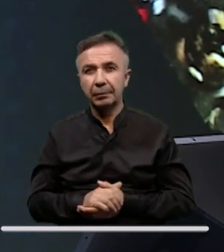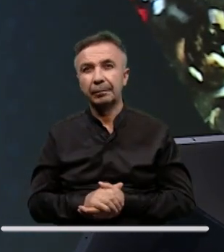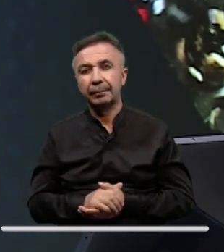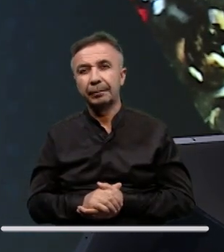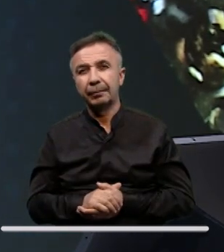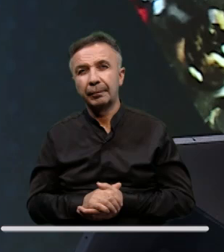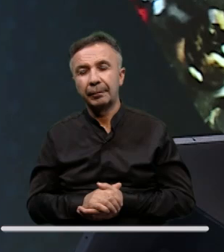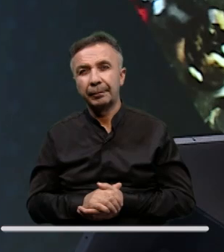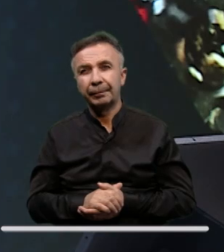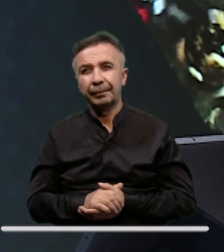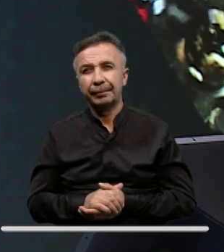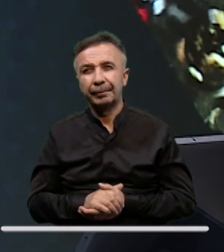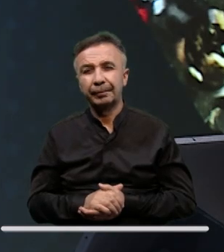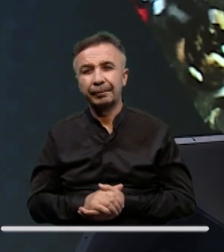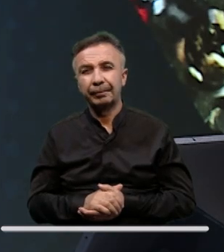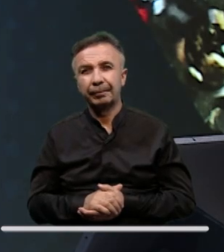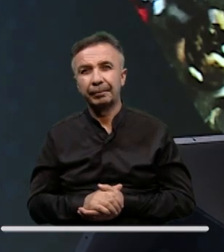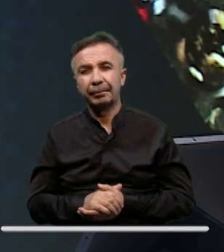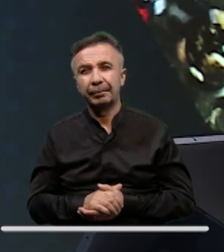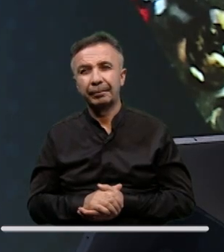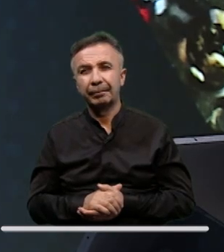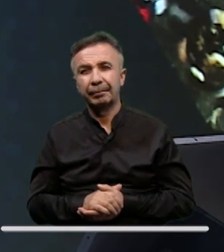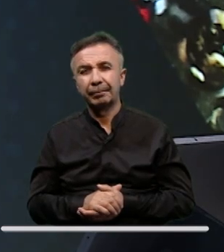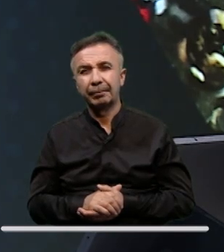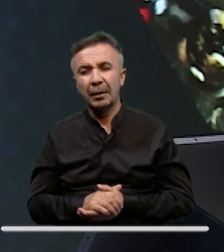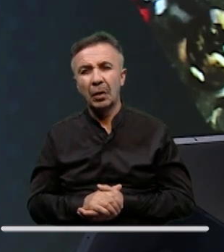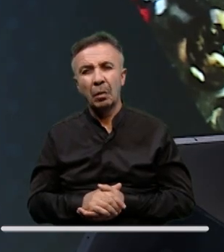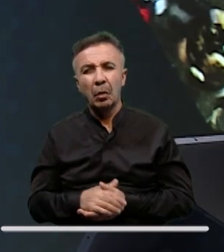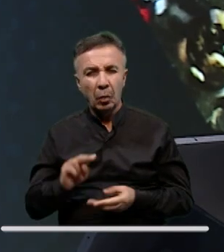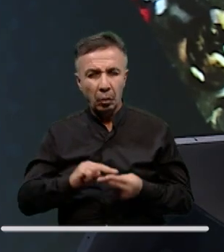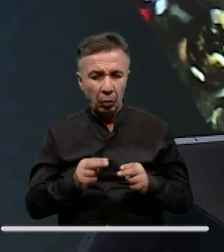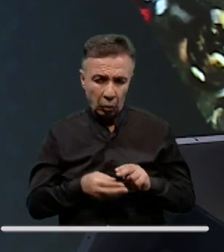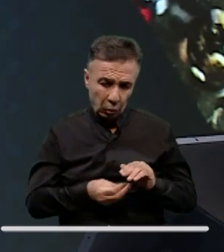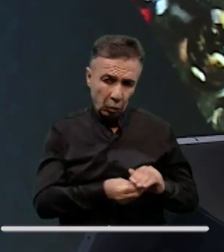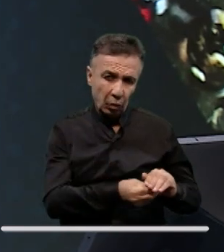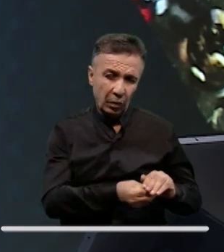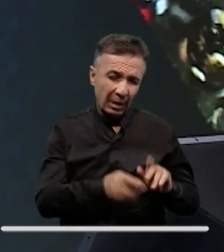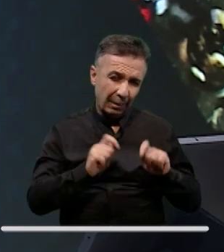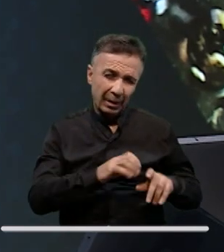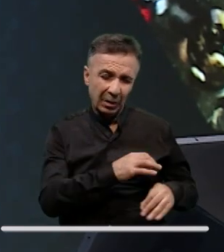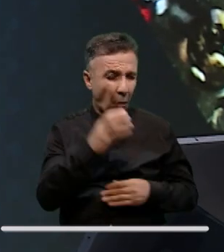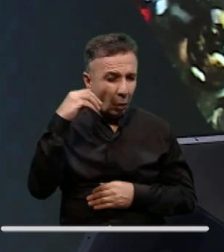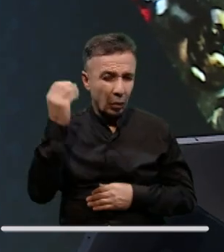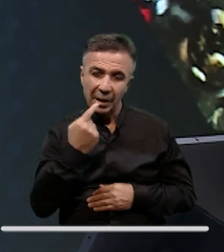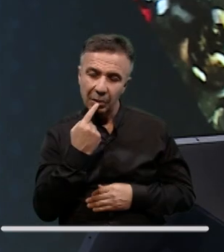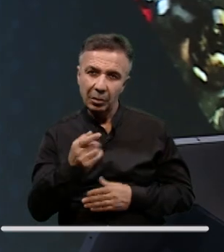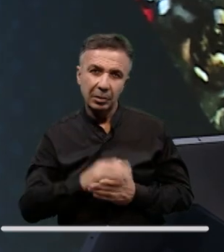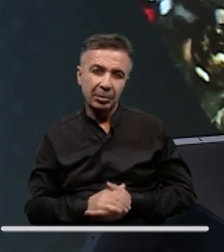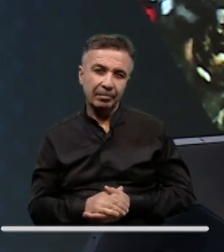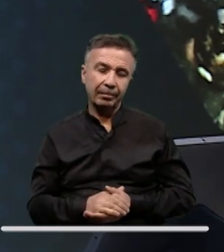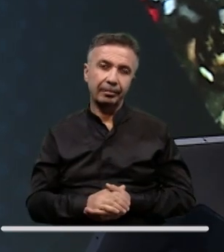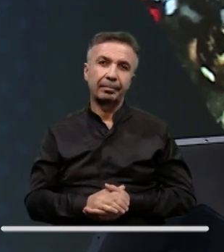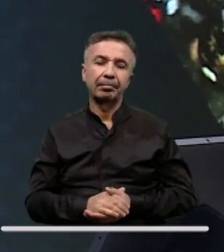için bunu sıklıkla görebiliyorum mesela Bir de bu işleri yapanlara Hoca haftası yapıştırılıyor Aslında benim